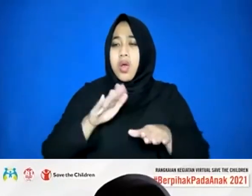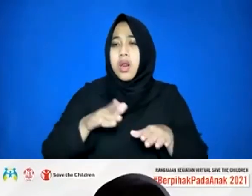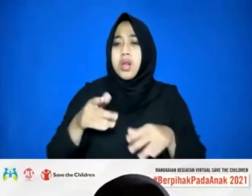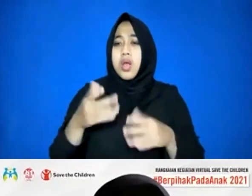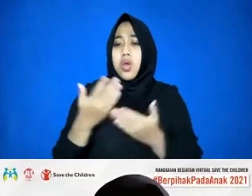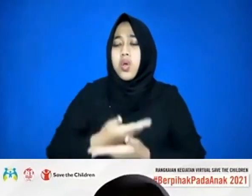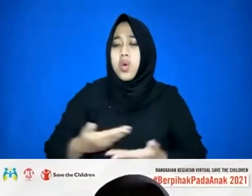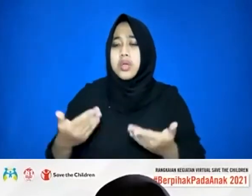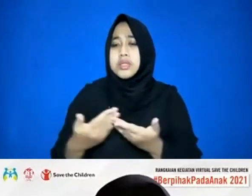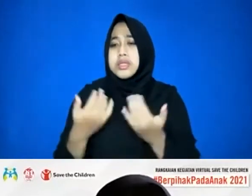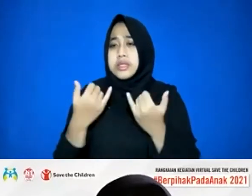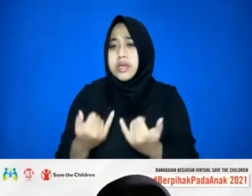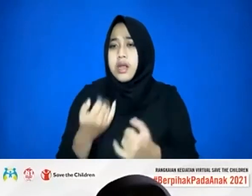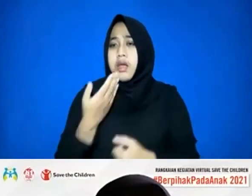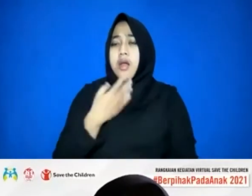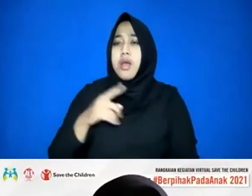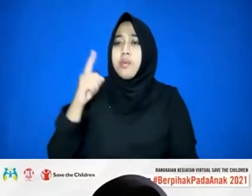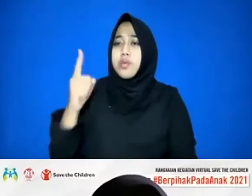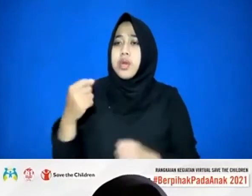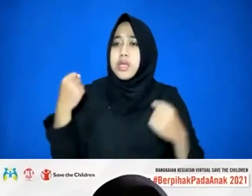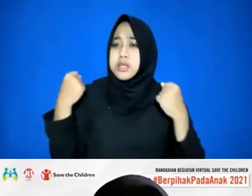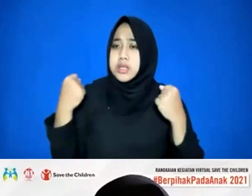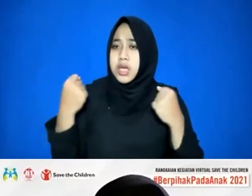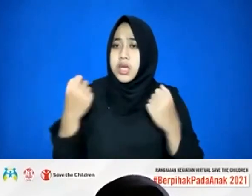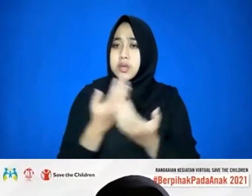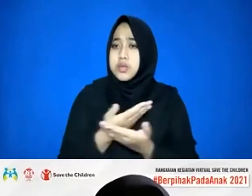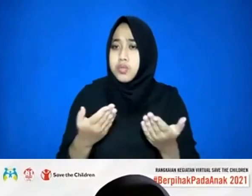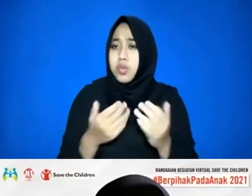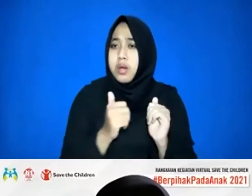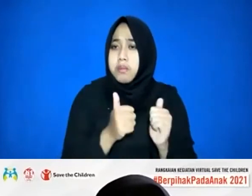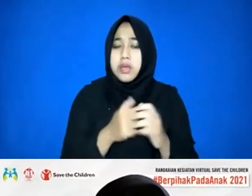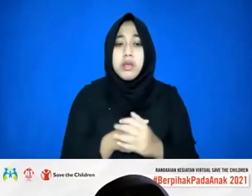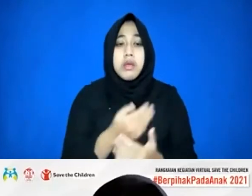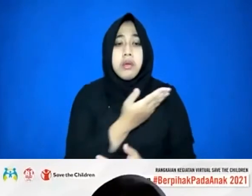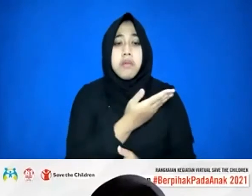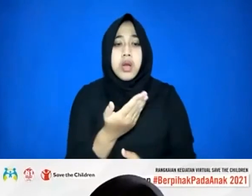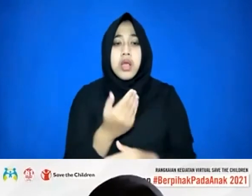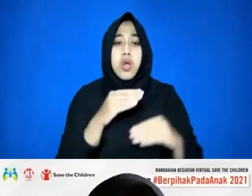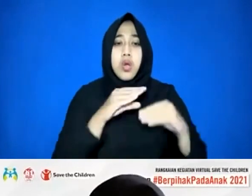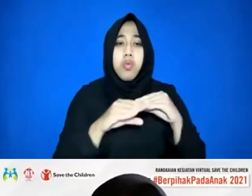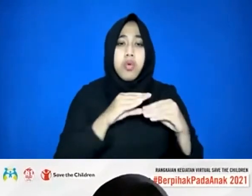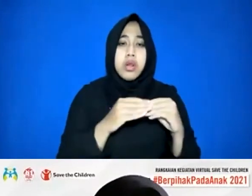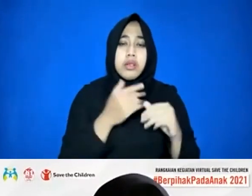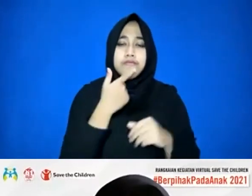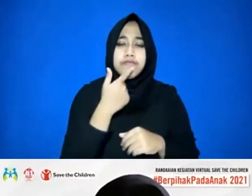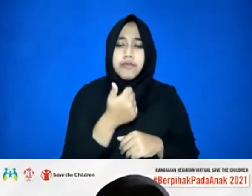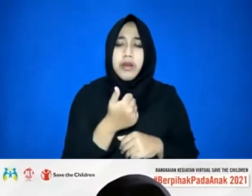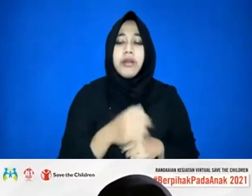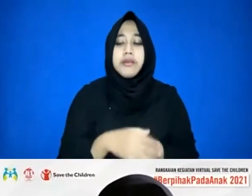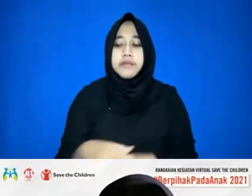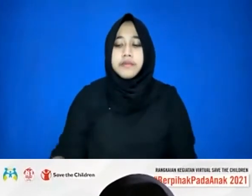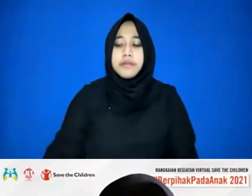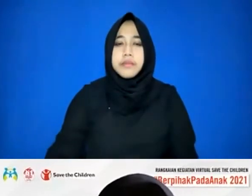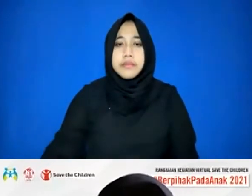kondisinya sekarang alhamdulillah sehat semuanya baik. Mereka juga komunikasi juga enak Mas.